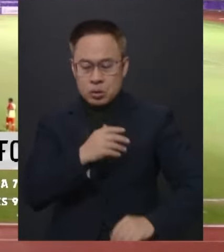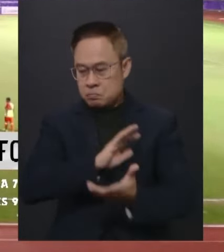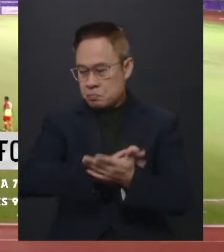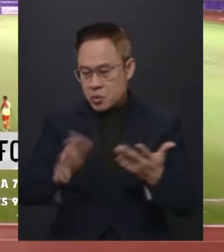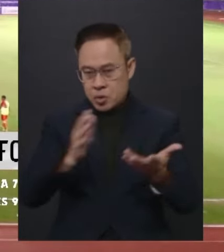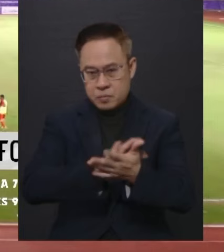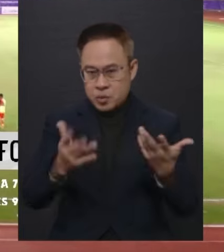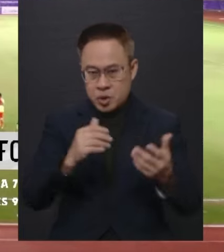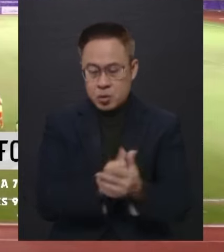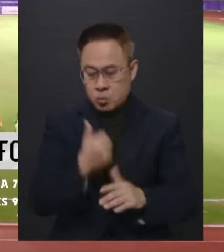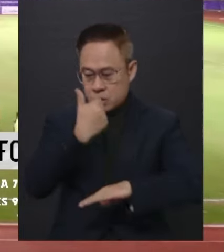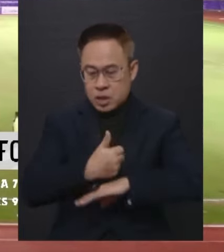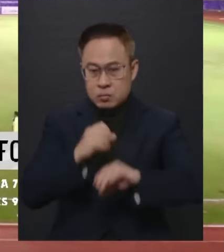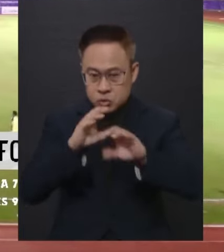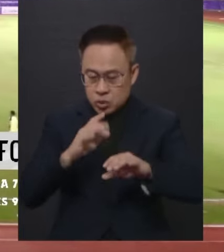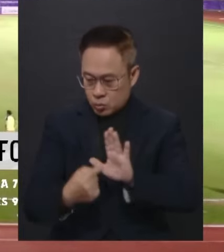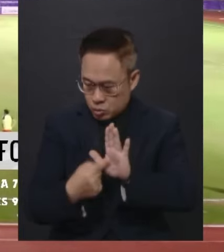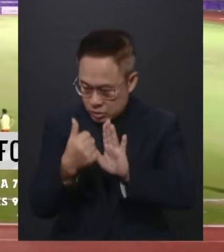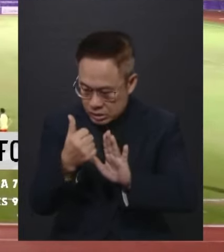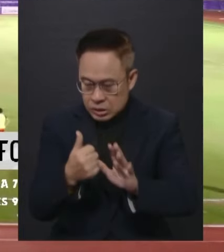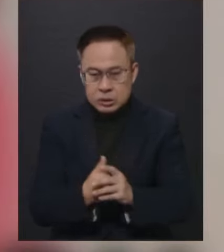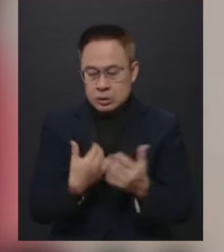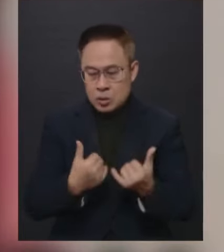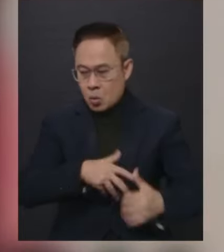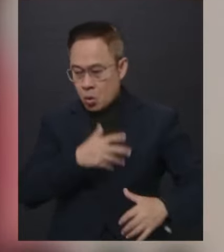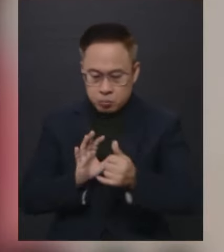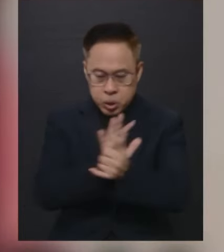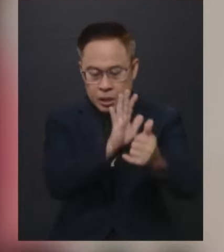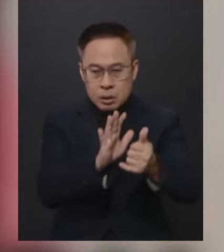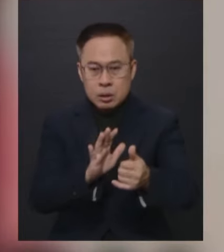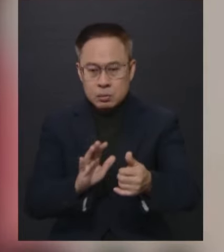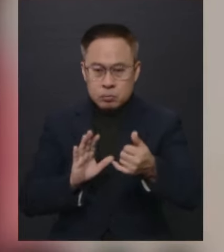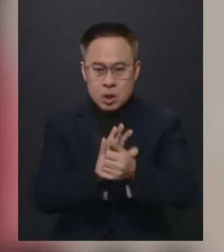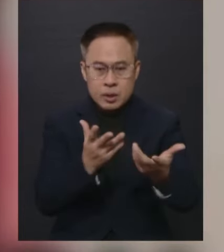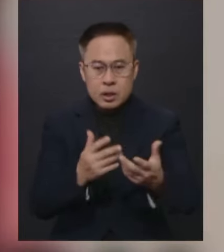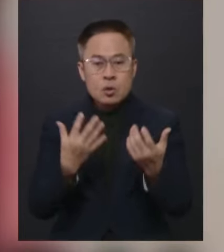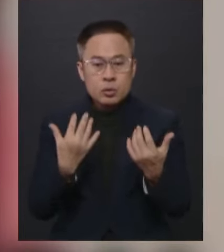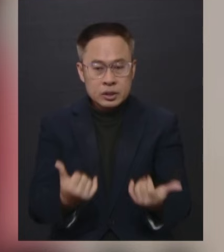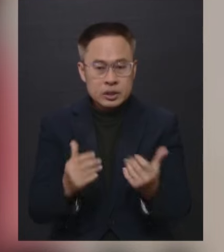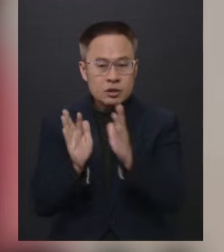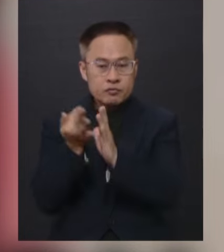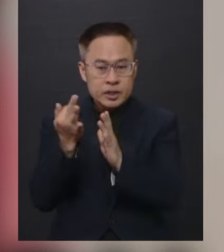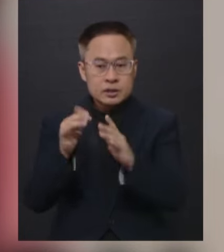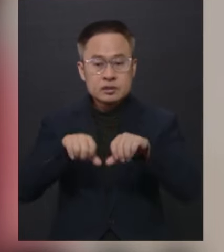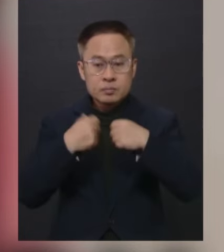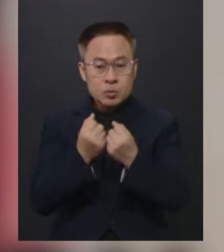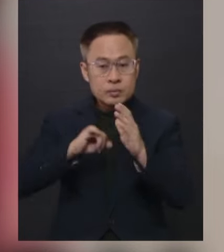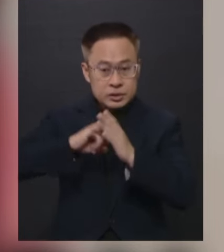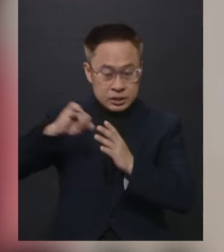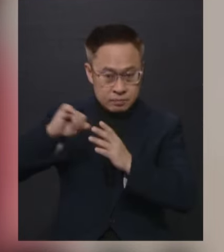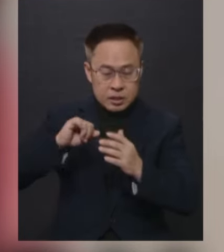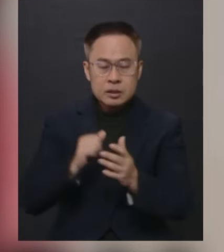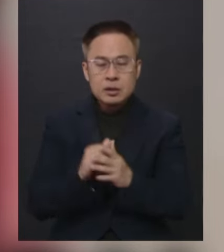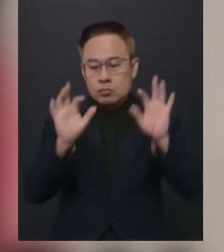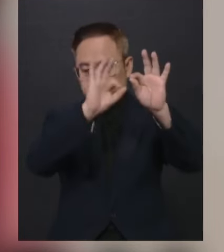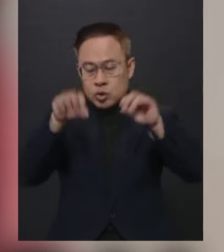ที่ไม่เหมาะสมนะคะแล้วก็ล่าสุดทางเพจสโมสรเชียงใหม่ FC นั้นได้ประกาศถึงการขอลาออกจากตำแหน่งของโค้ชบอสปฏิ